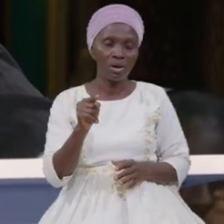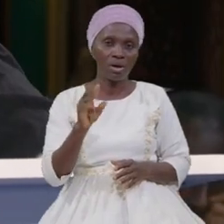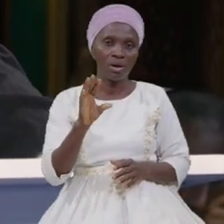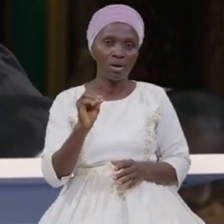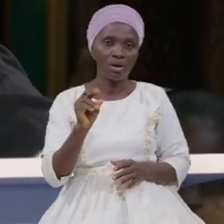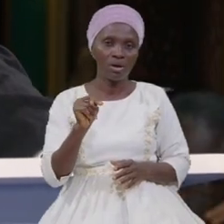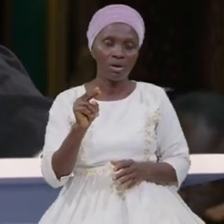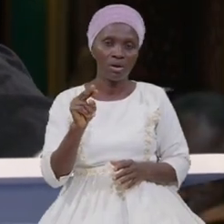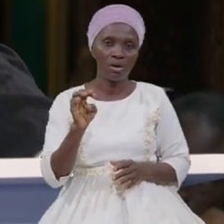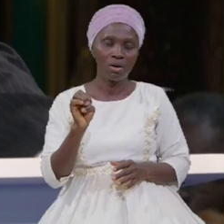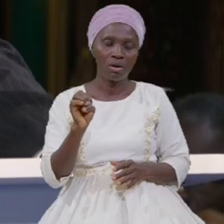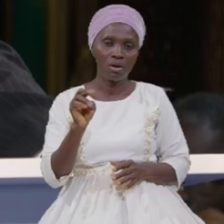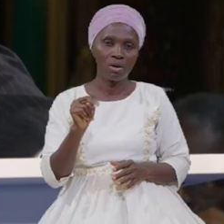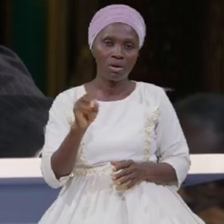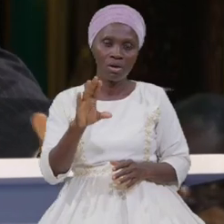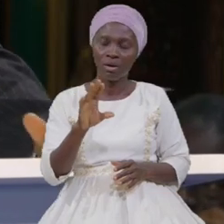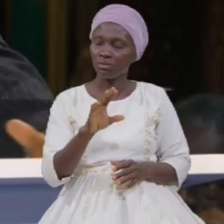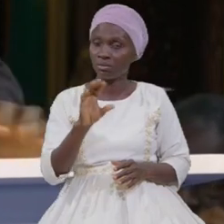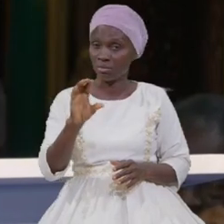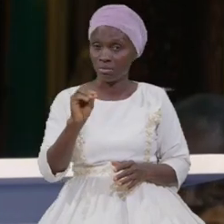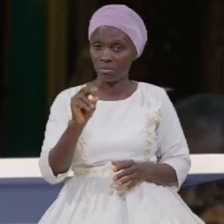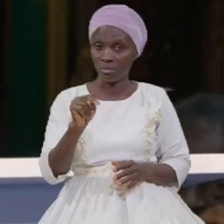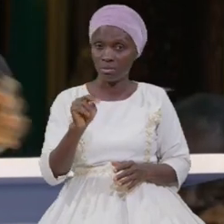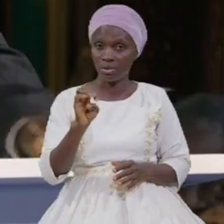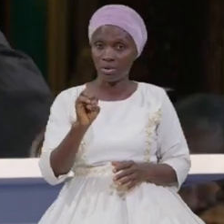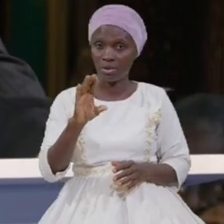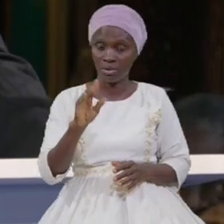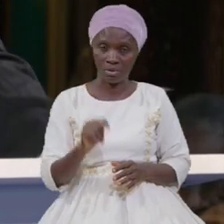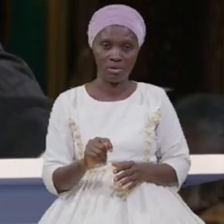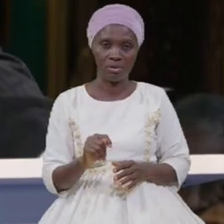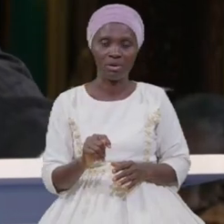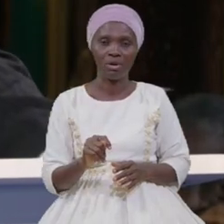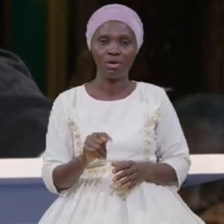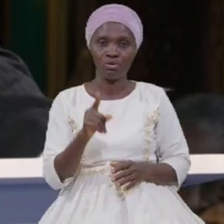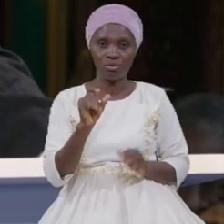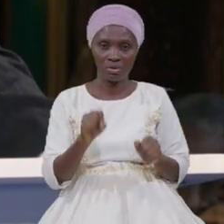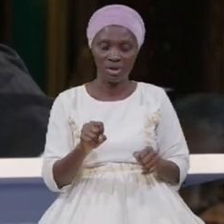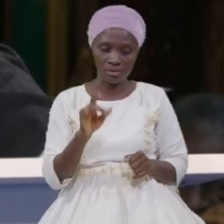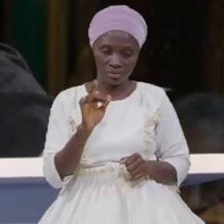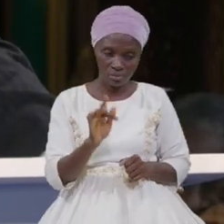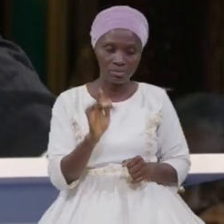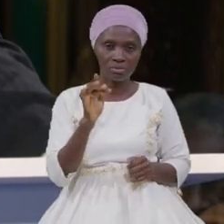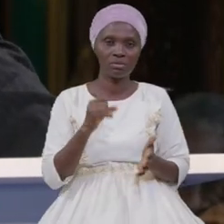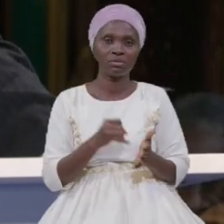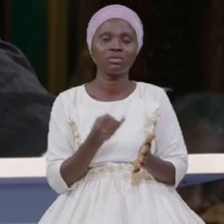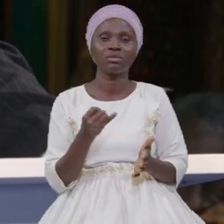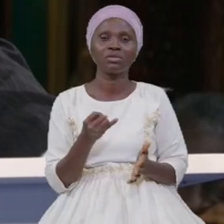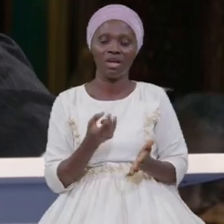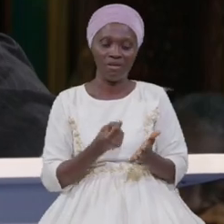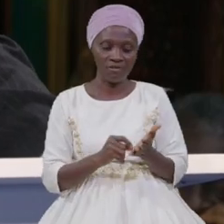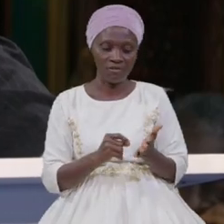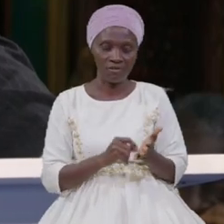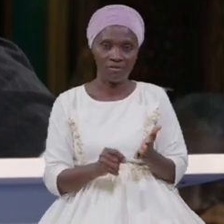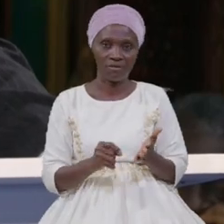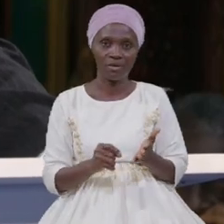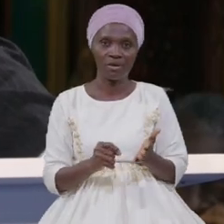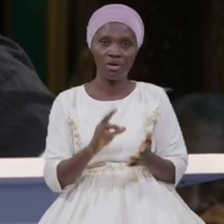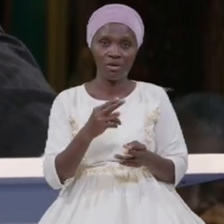gckhq.org.connect. Cliquez dessus et il y a un formulaire en ligne qui va s'afficher que vous allez bien vouloir remplir. Nous pourrons vous